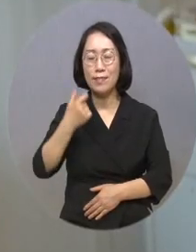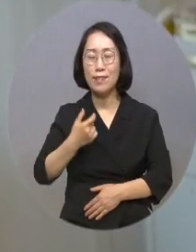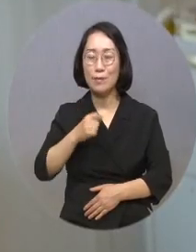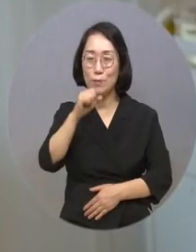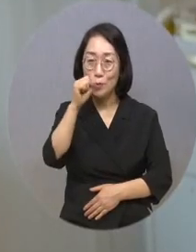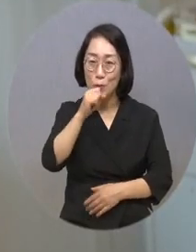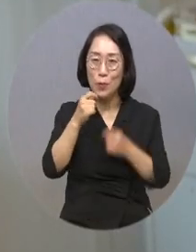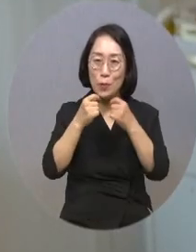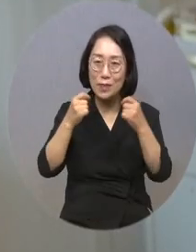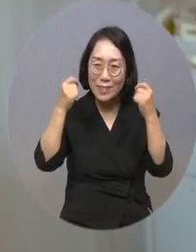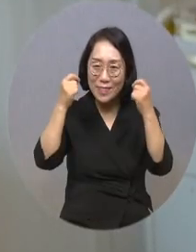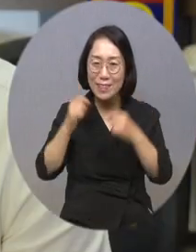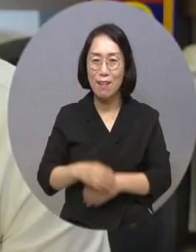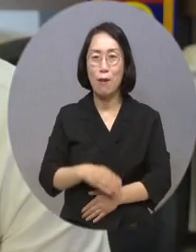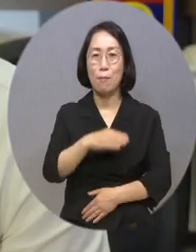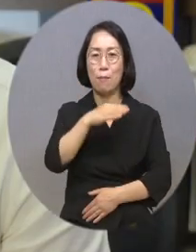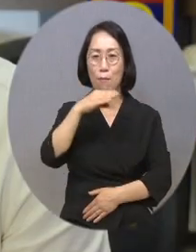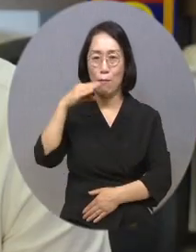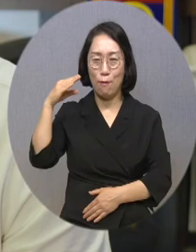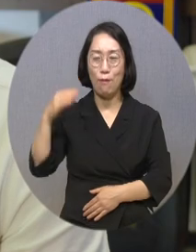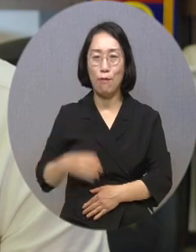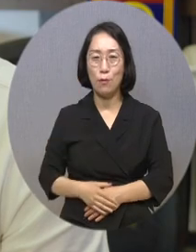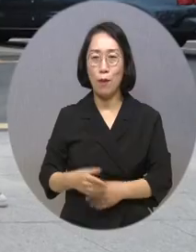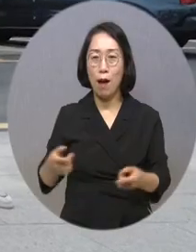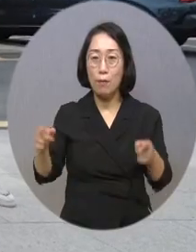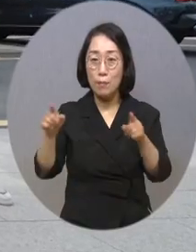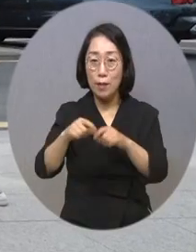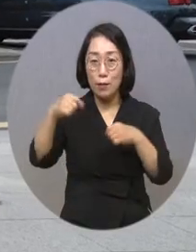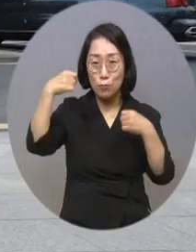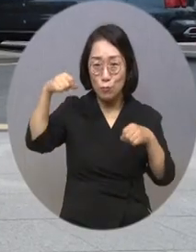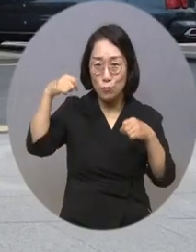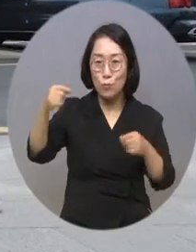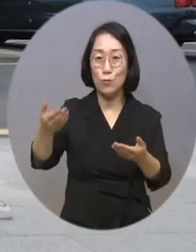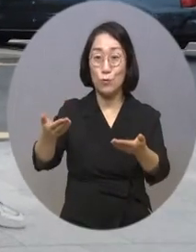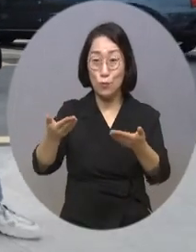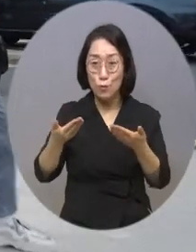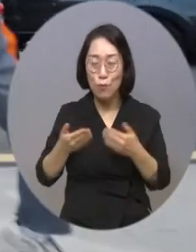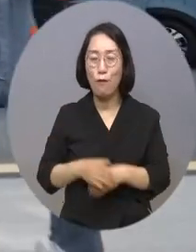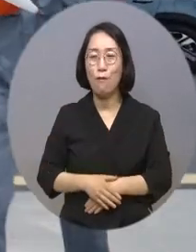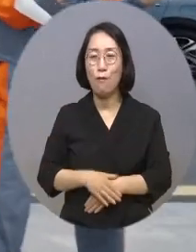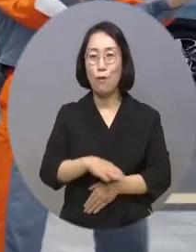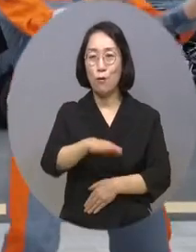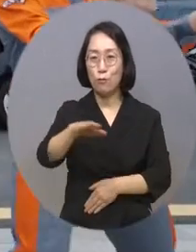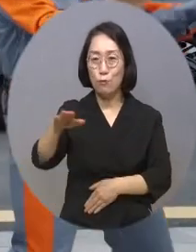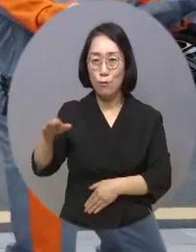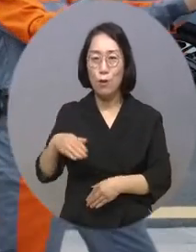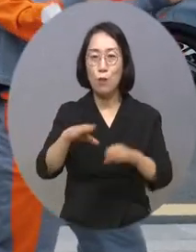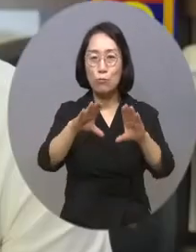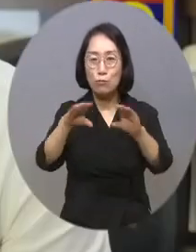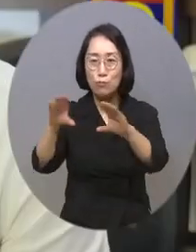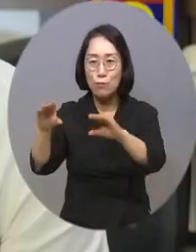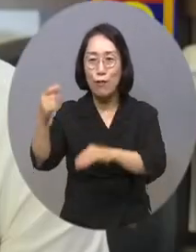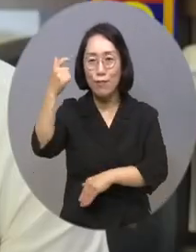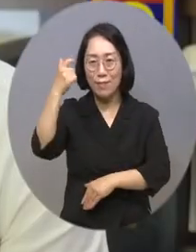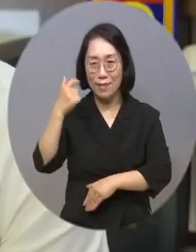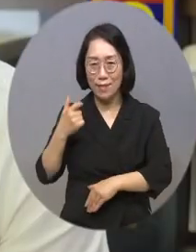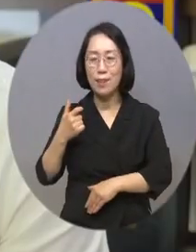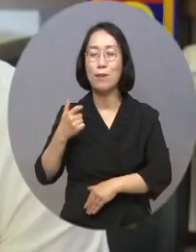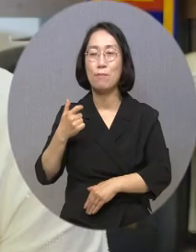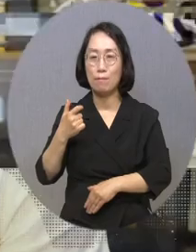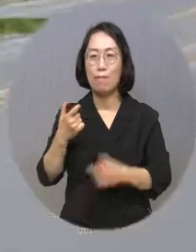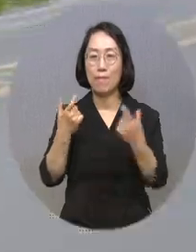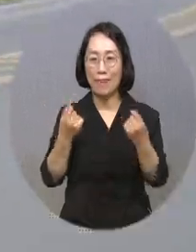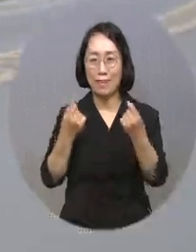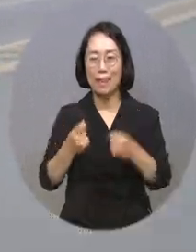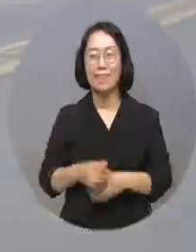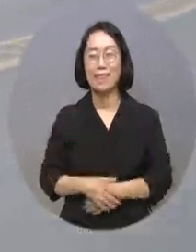정말 엄청 젠틀하시던데요? 함께 또 춤을 춰주시기도 하고 그래서 저에게는 부드러운 이미지의 부군수님으로 지금